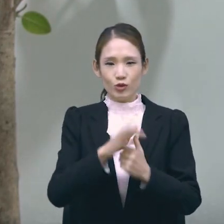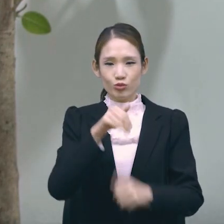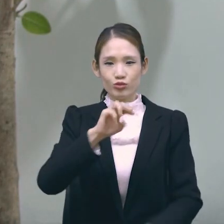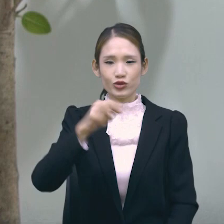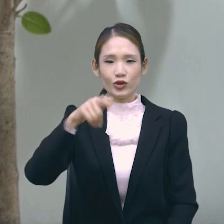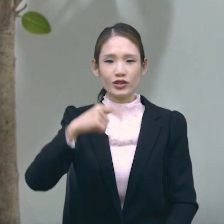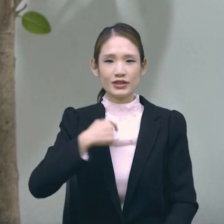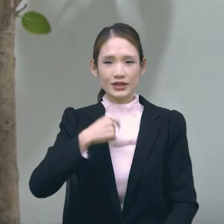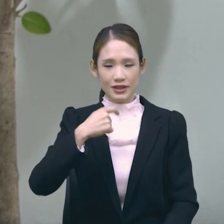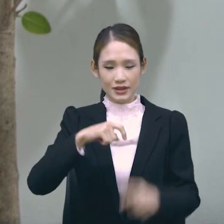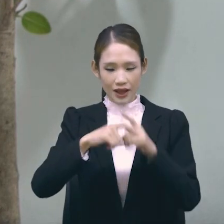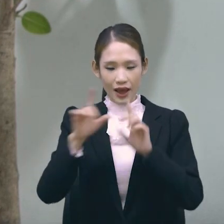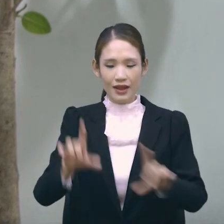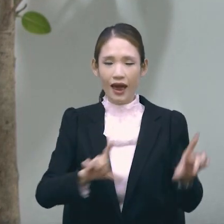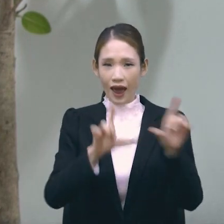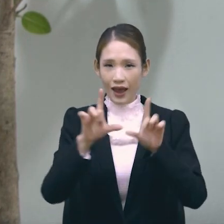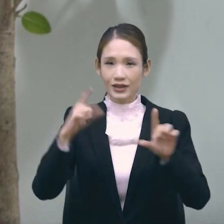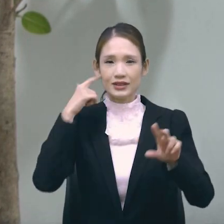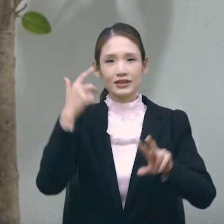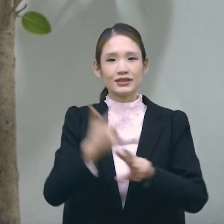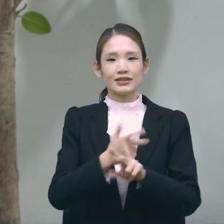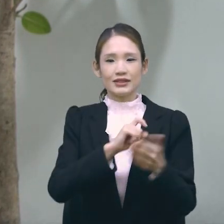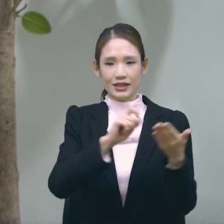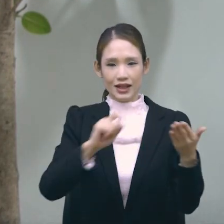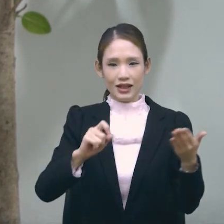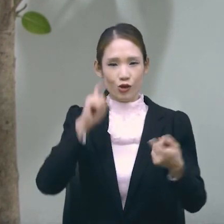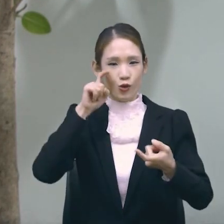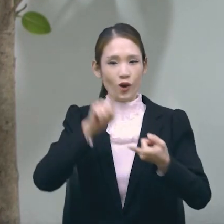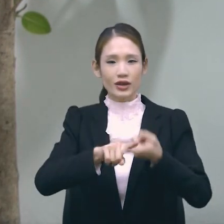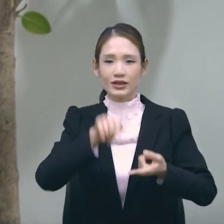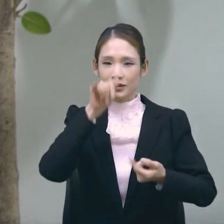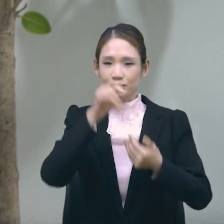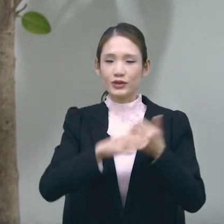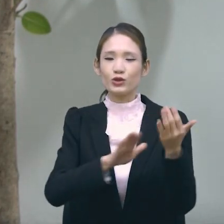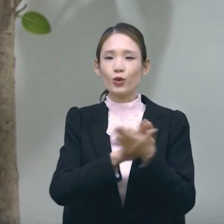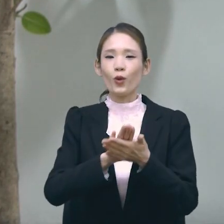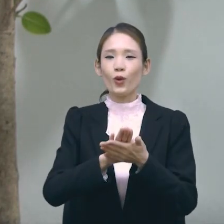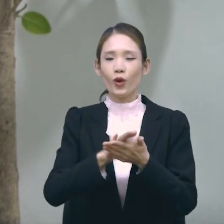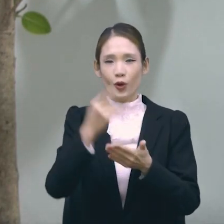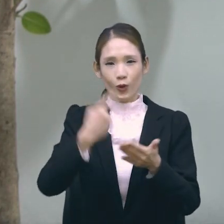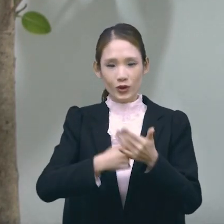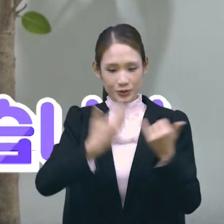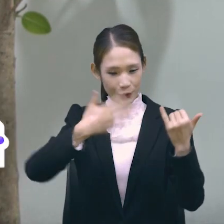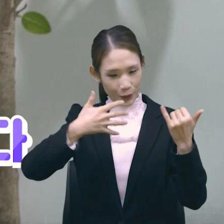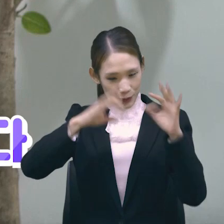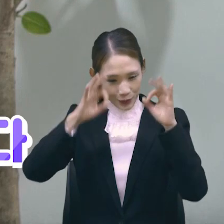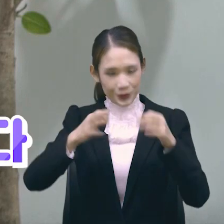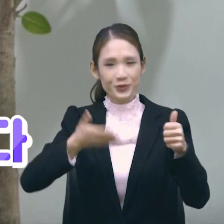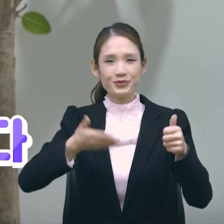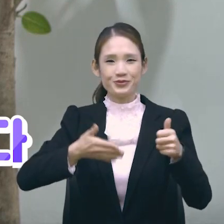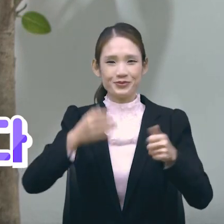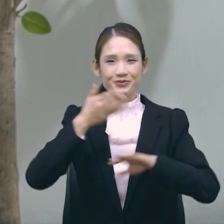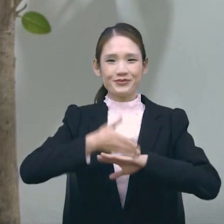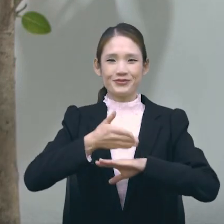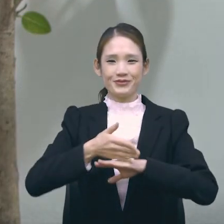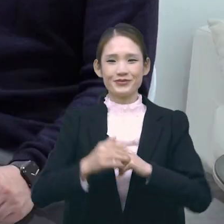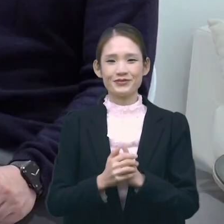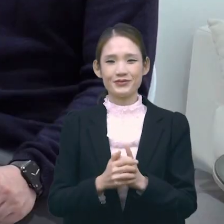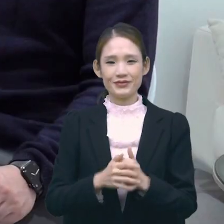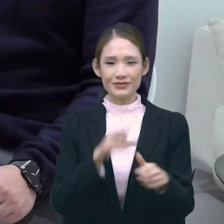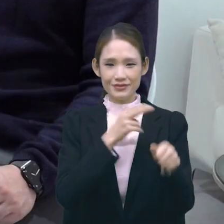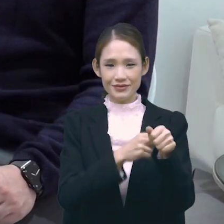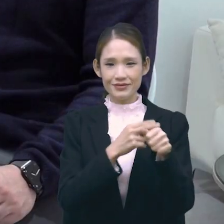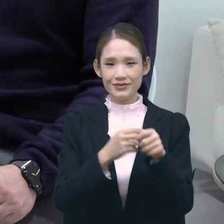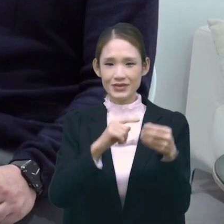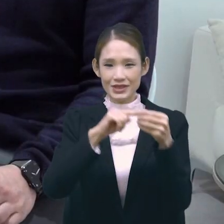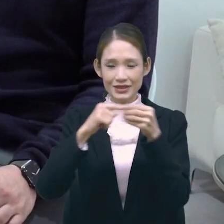있고 브런치에는 그냥 제 사는 얘기 일주일에 한 번씩 올리고 있습니다. 혹시 관심 있으신 분들은 놀러 오시면은 열렬하게 환영해드리겠습니다. 감사합니다.